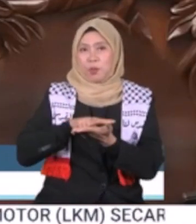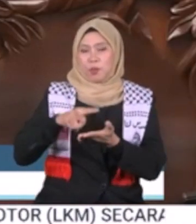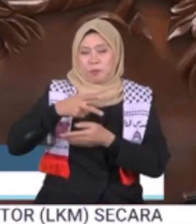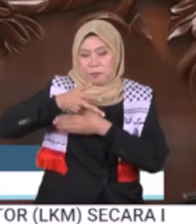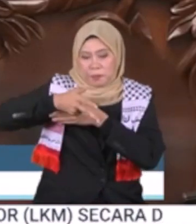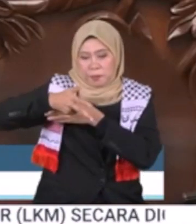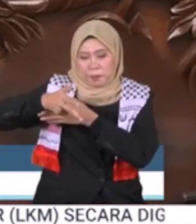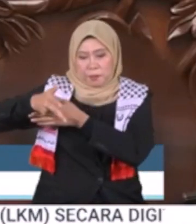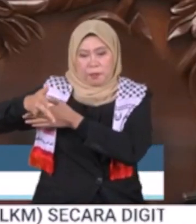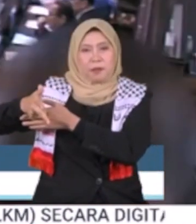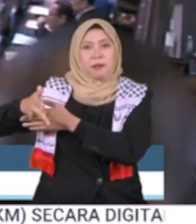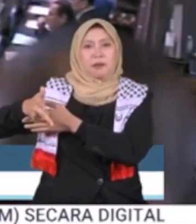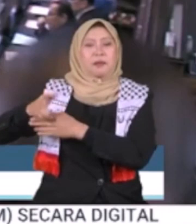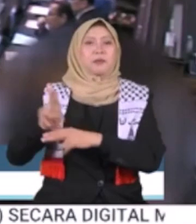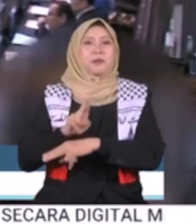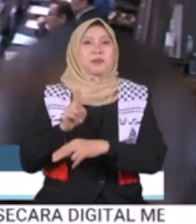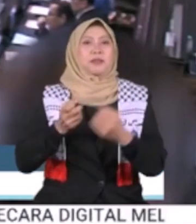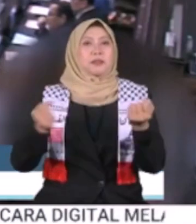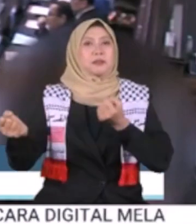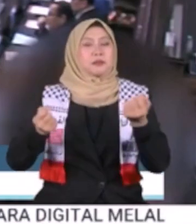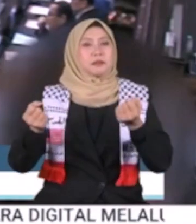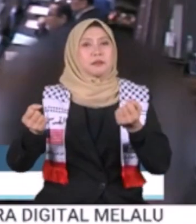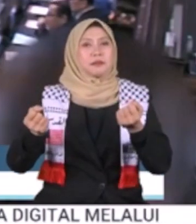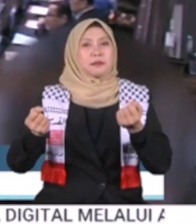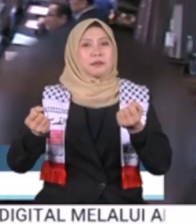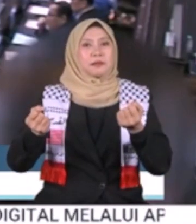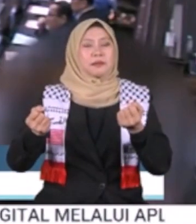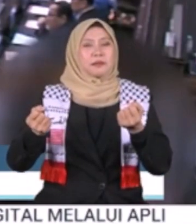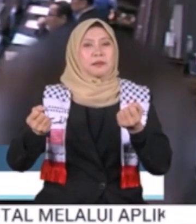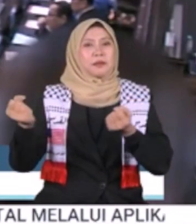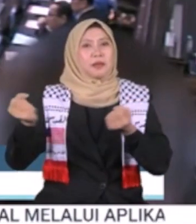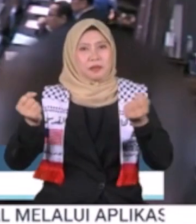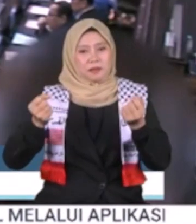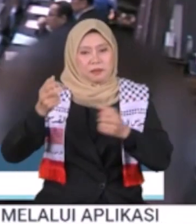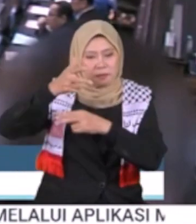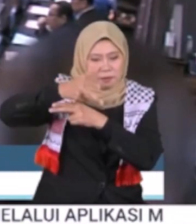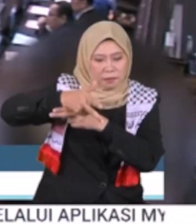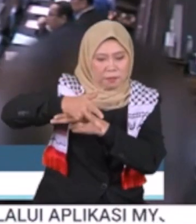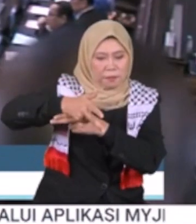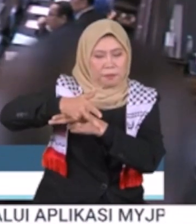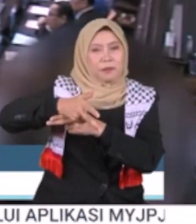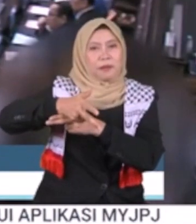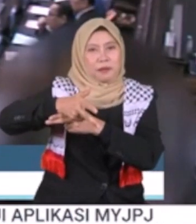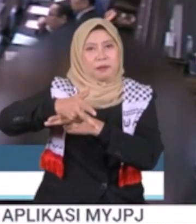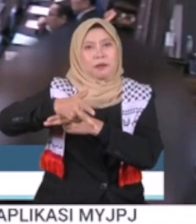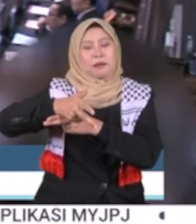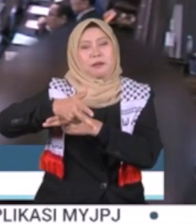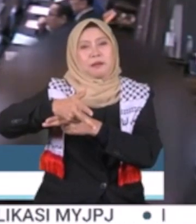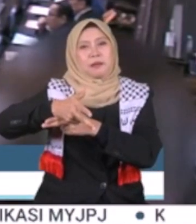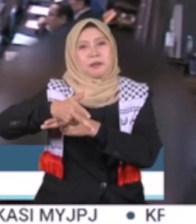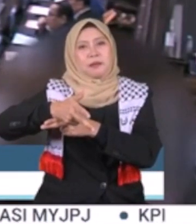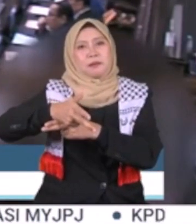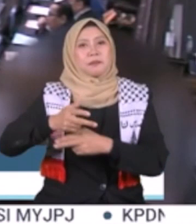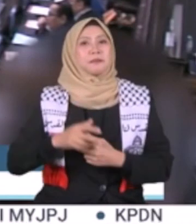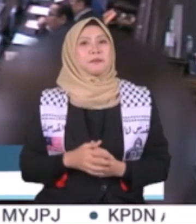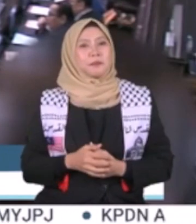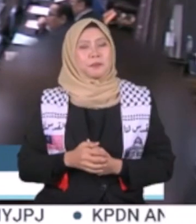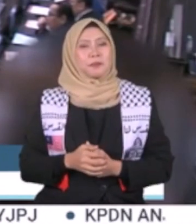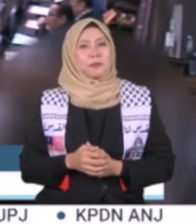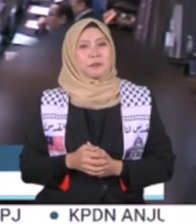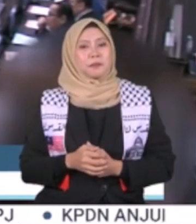video yang dirakam menggunakan perenti-perenti yang dipasang di kenderaan seperti kamera papan pemuka yang disebutkan